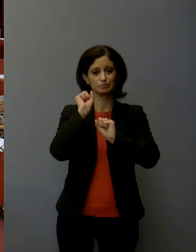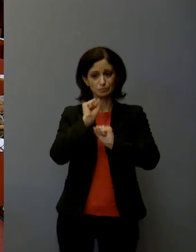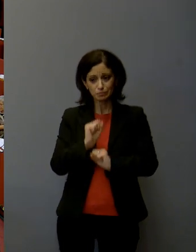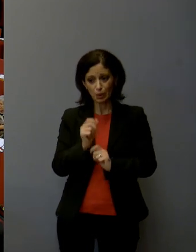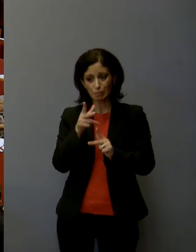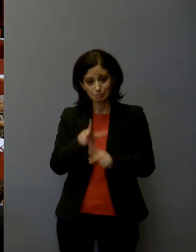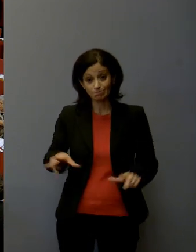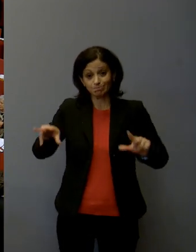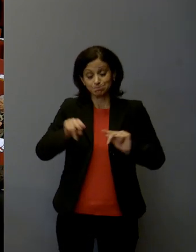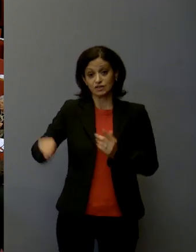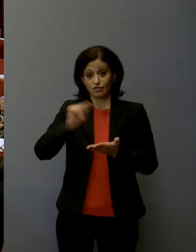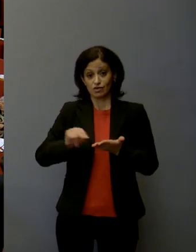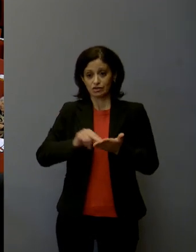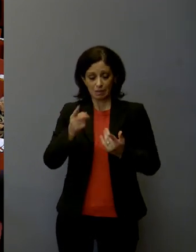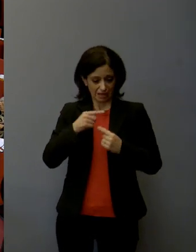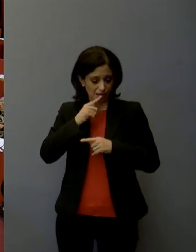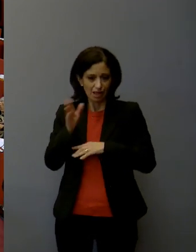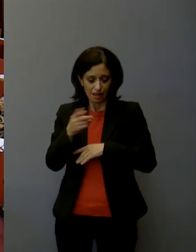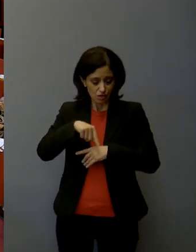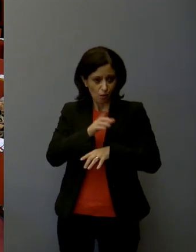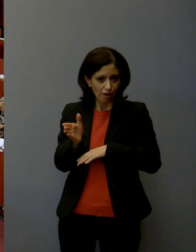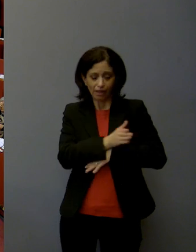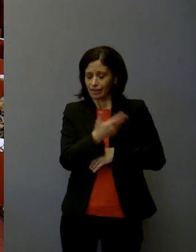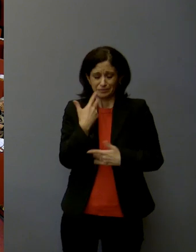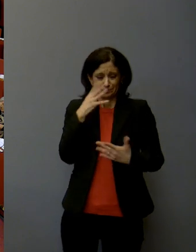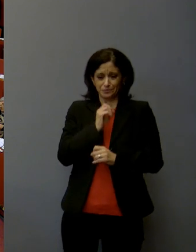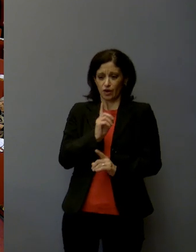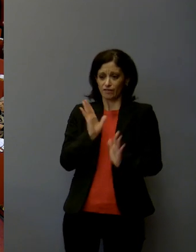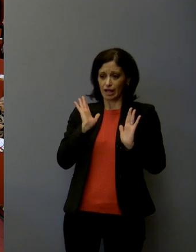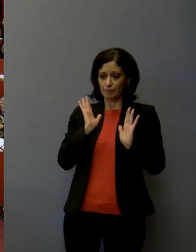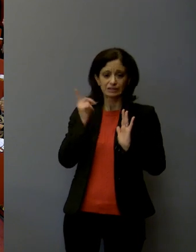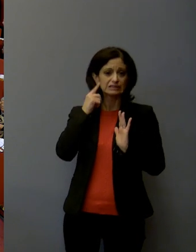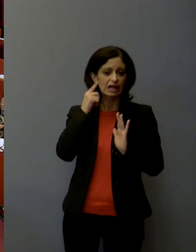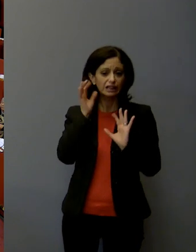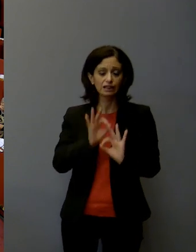di rifare la votazione perché noi siamo stati non sentivamo